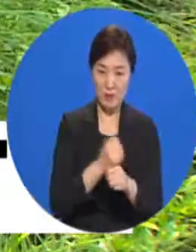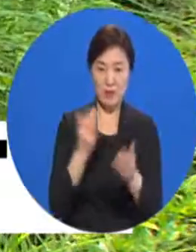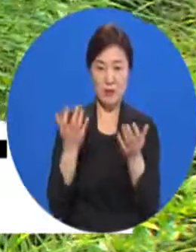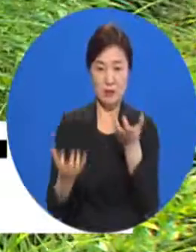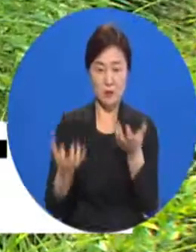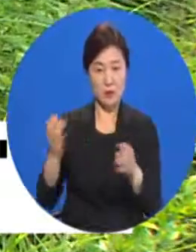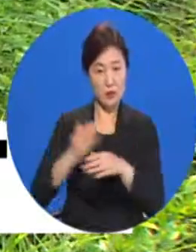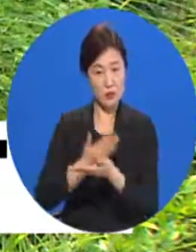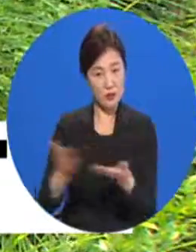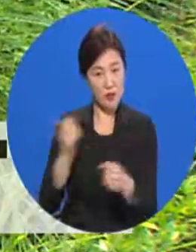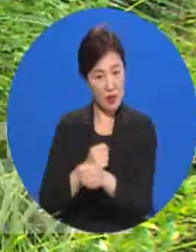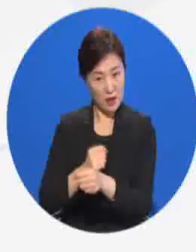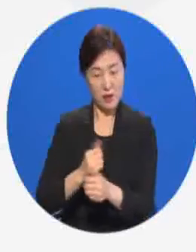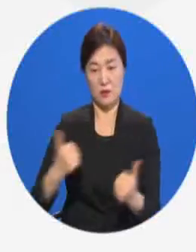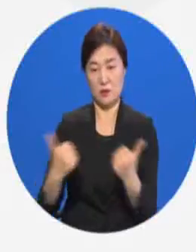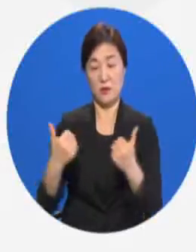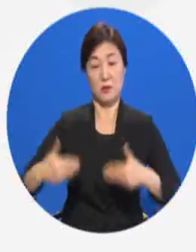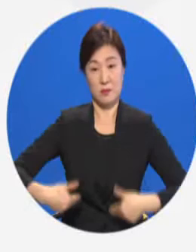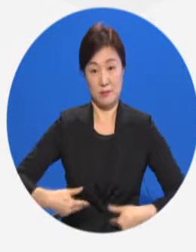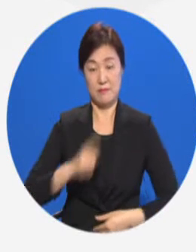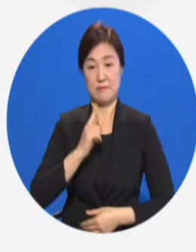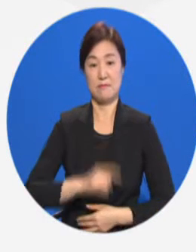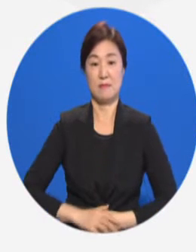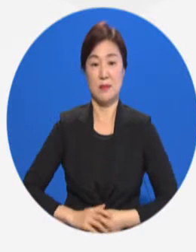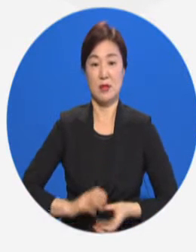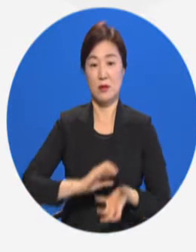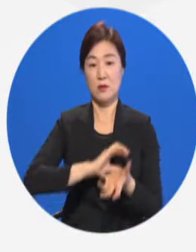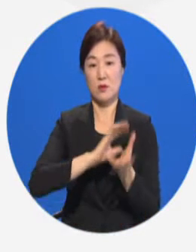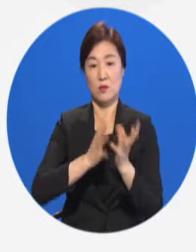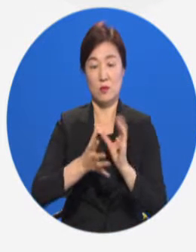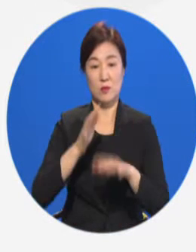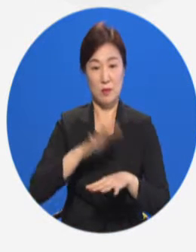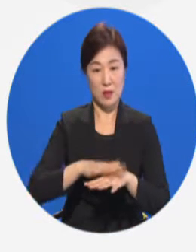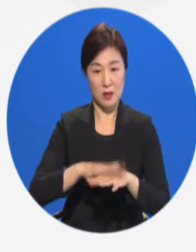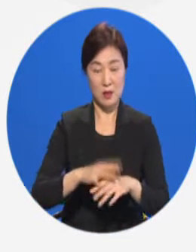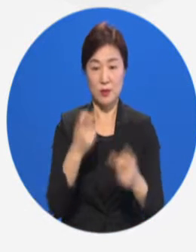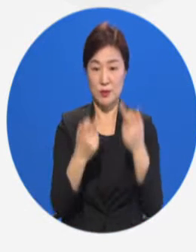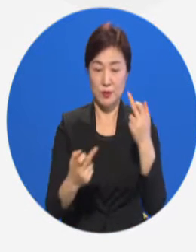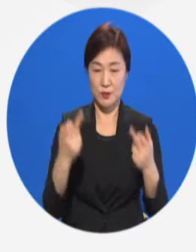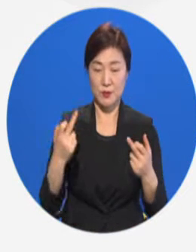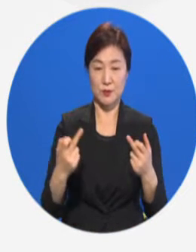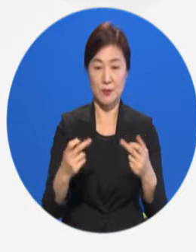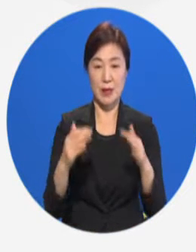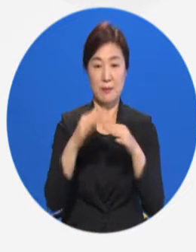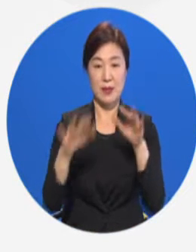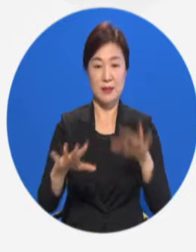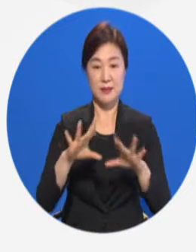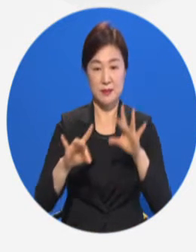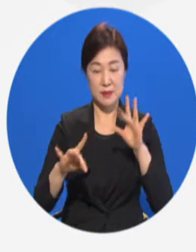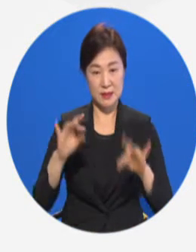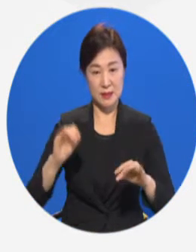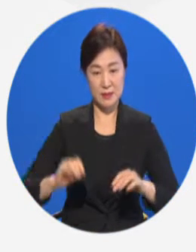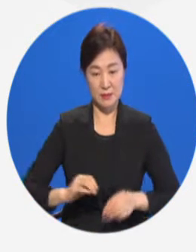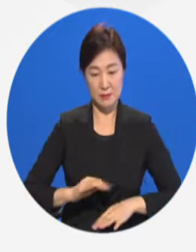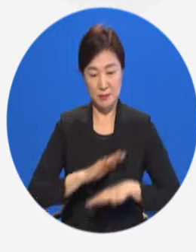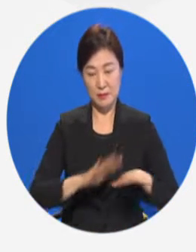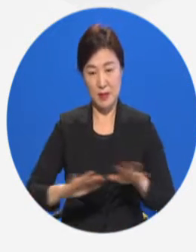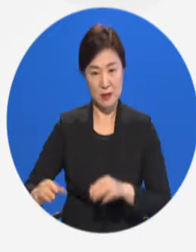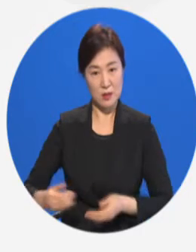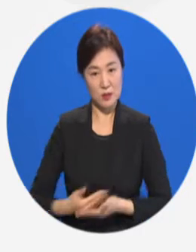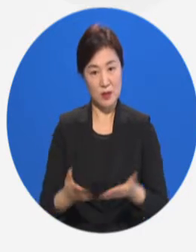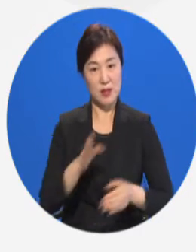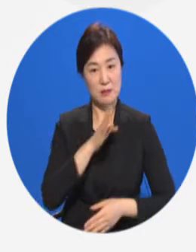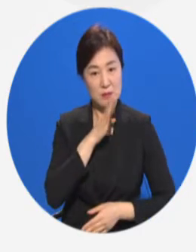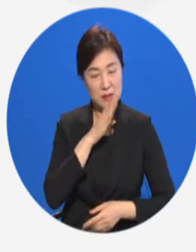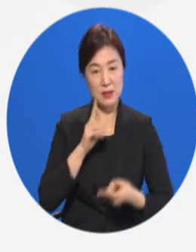필요하다는 뜻을 보이고 있습니다. 국가정원이나 숲, 마을, 습지, 해안 등 이렇게 분산 개최는 과연 맞느냐, 충분히 한번 또 다시